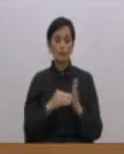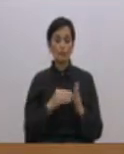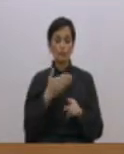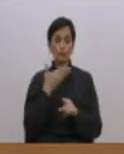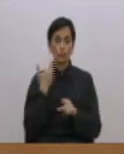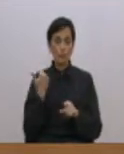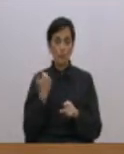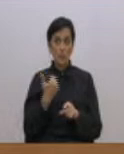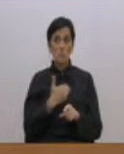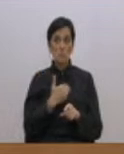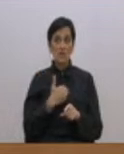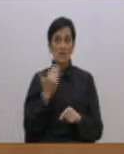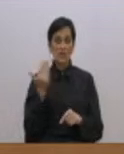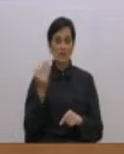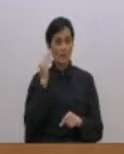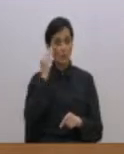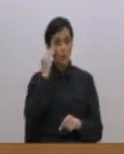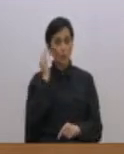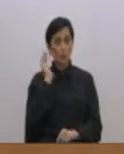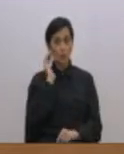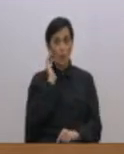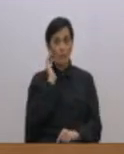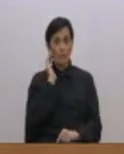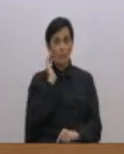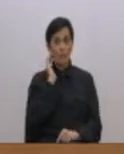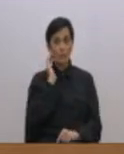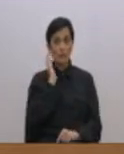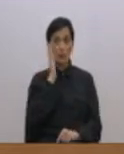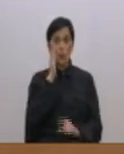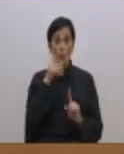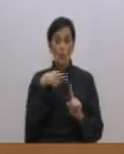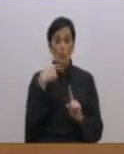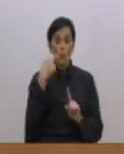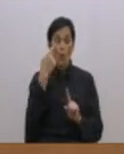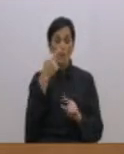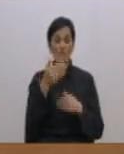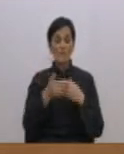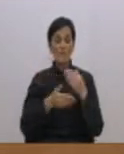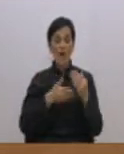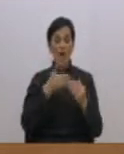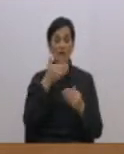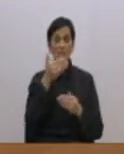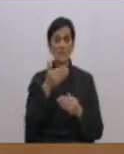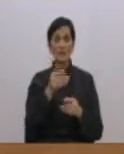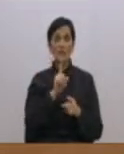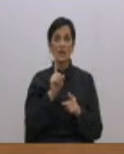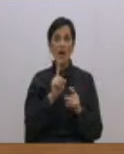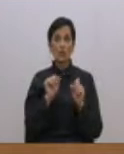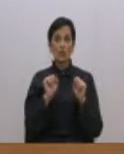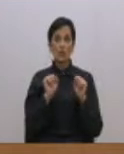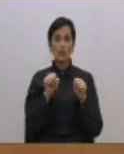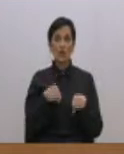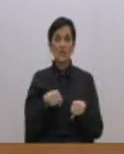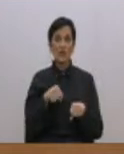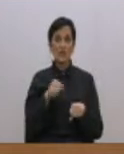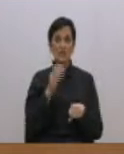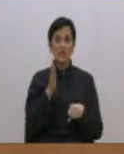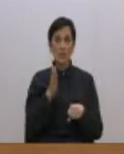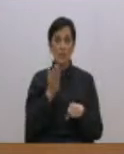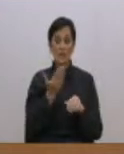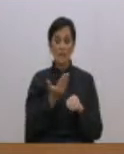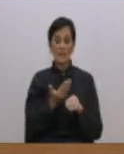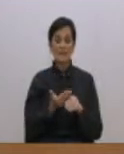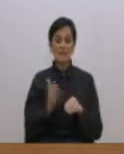მინდა თქვენი პოზიცია მოვისმინო მომავლის პერსპექტივის კონტექსტში, რა შესაძლებლობა შეიძლება იყოს, რომ